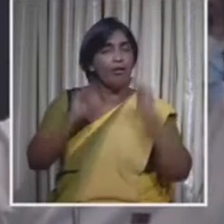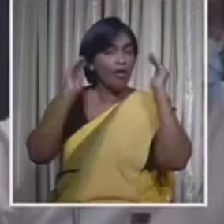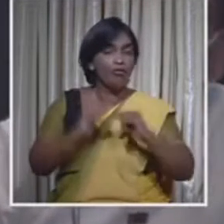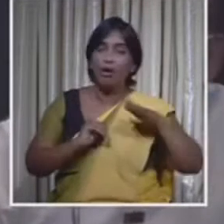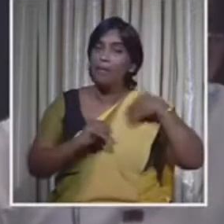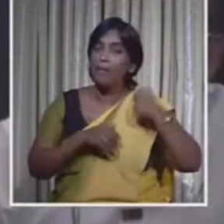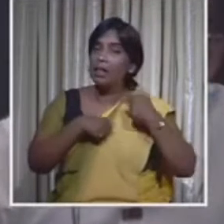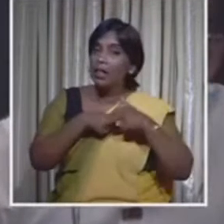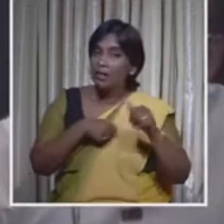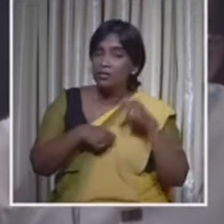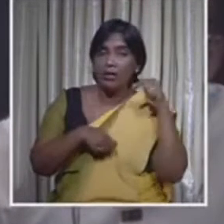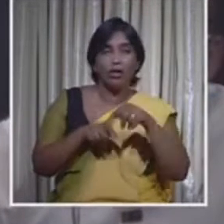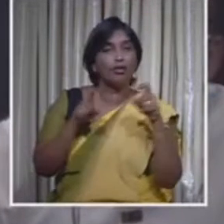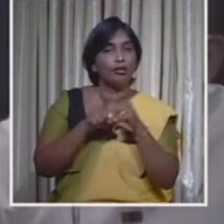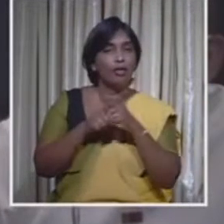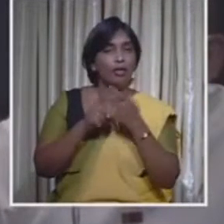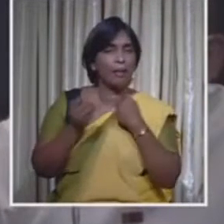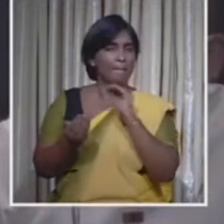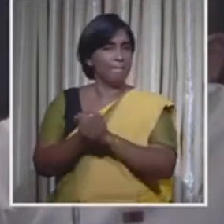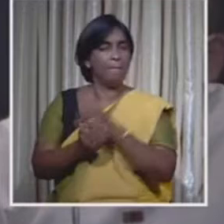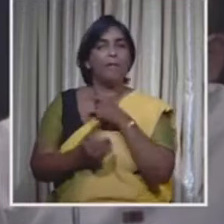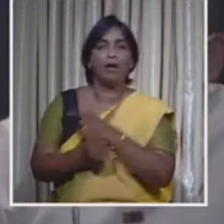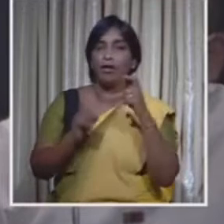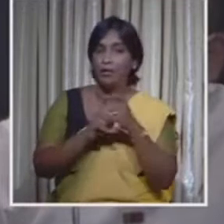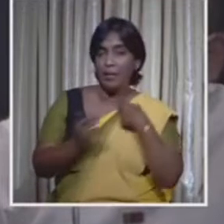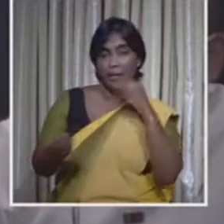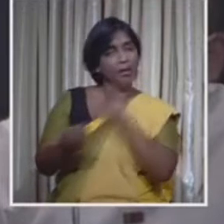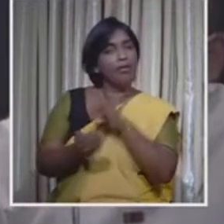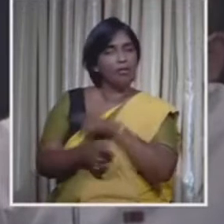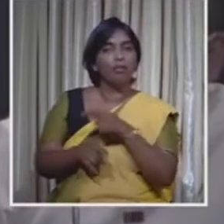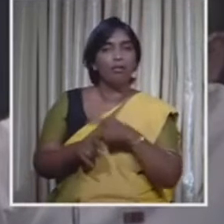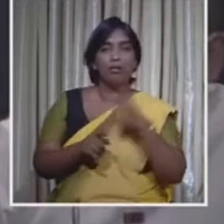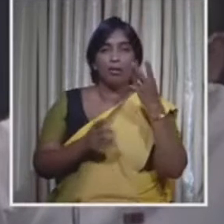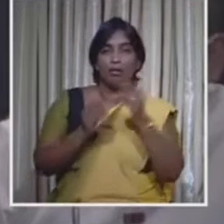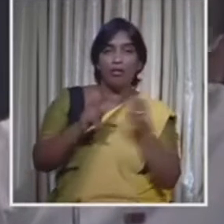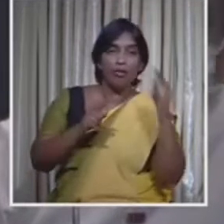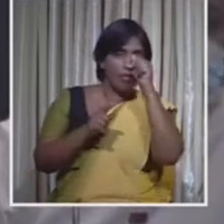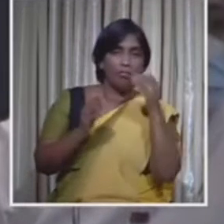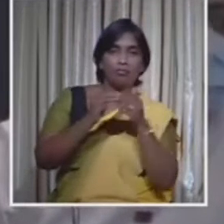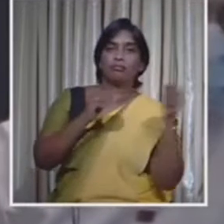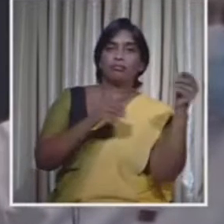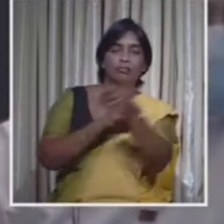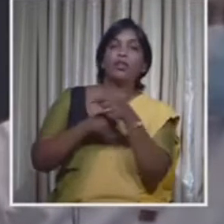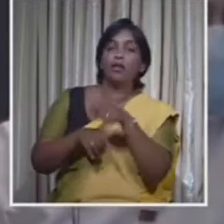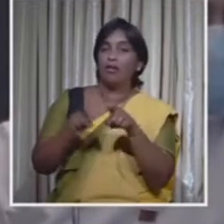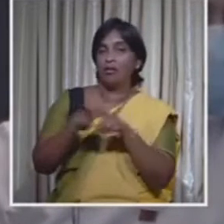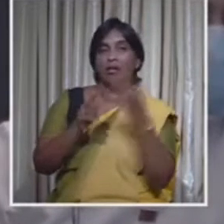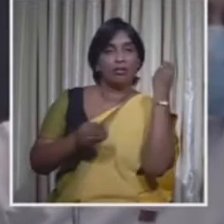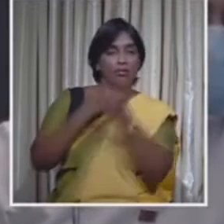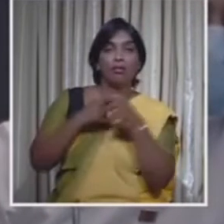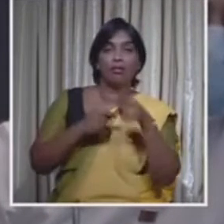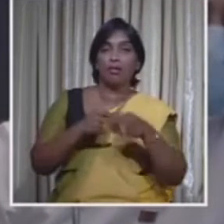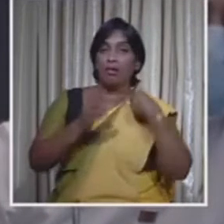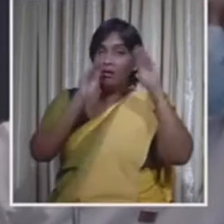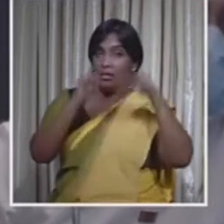ප්‍රධාන හේතුව තමයි මේ ඩොලර් එක හිර කරගෙන ඉන්න නිසා. ඩොලර් එක හිර කරගෙන ඉන්නකොට උන්ඩියල් ක්‍රමයට තමයි සල්ලි එවන්නේ. ඒ නිසා තමයි එන්න